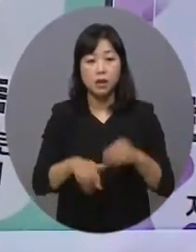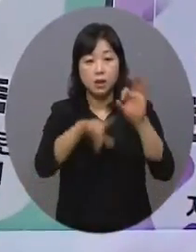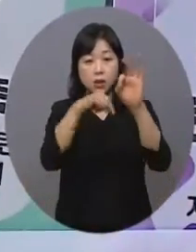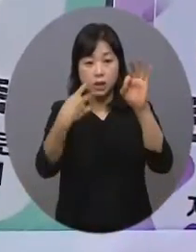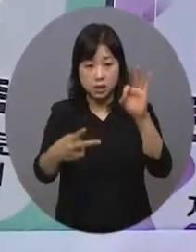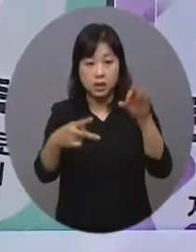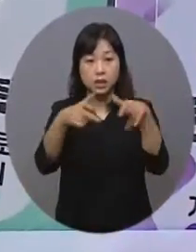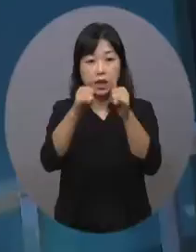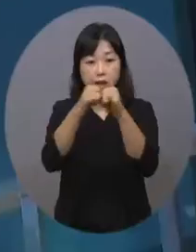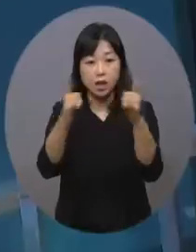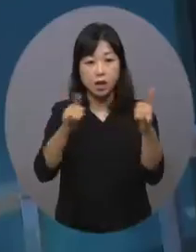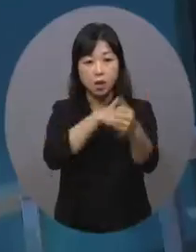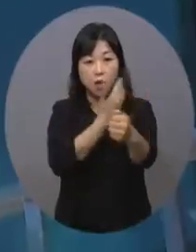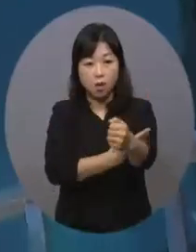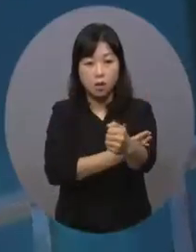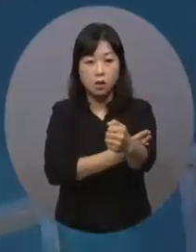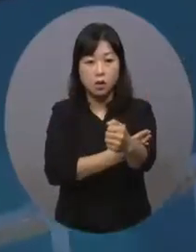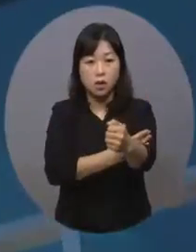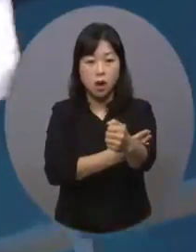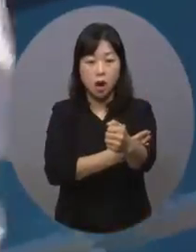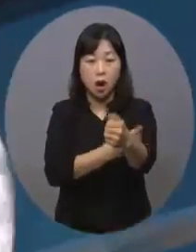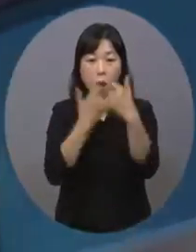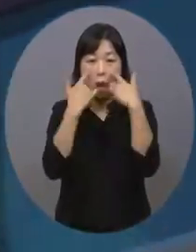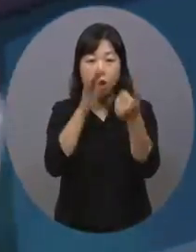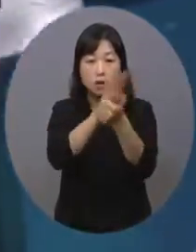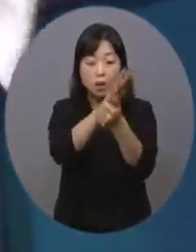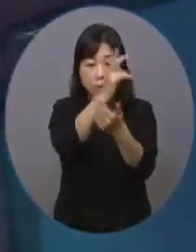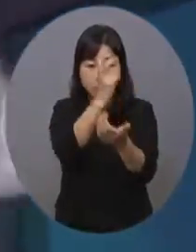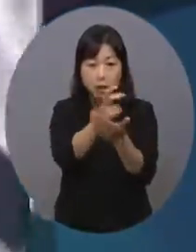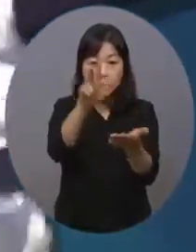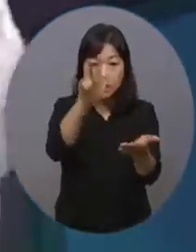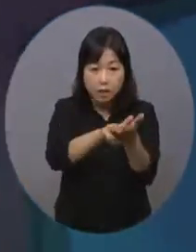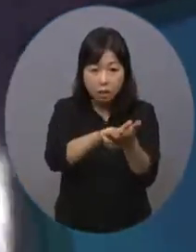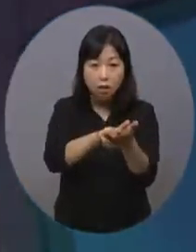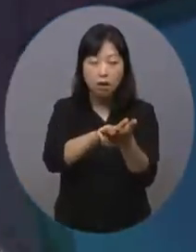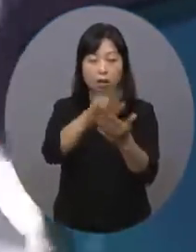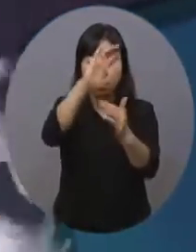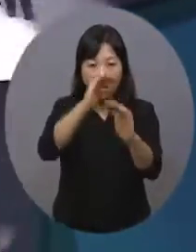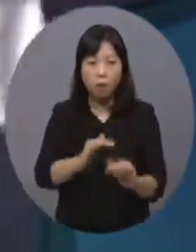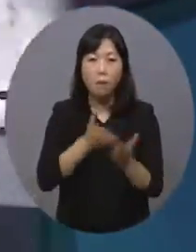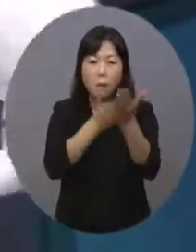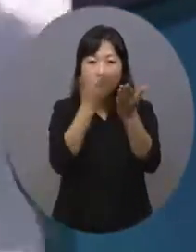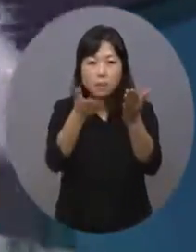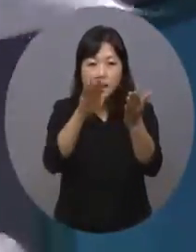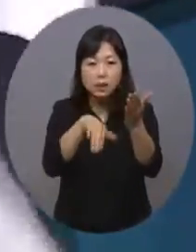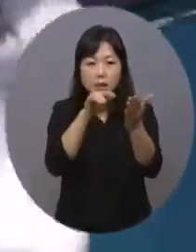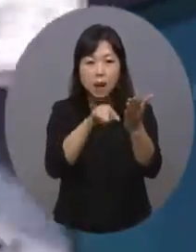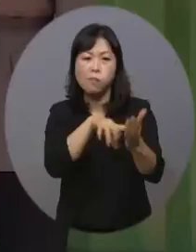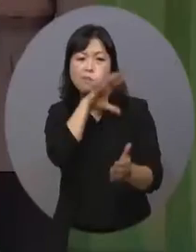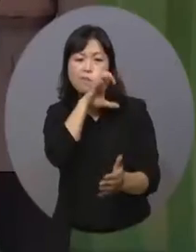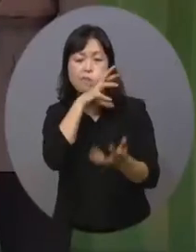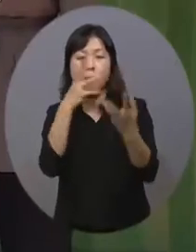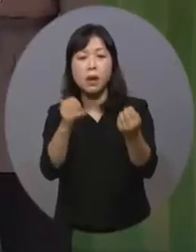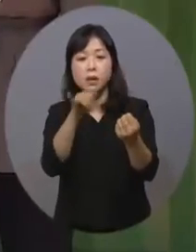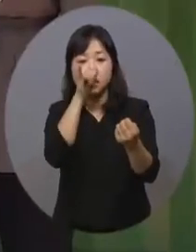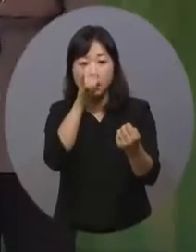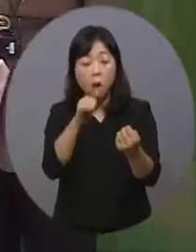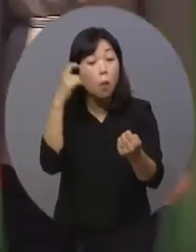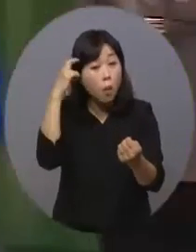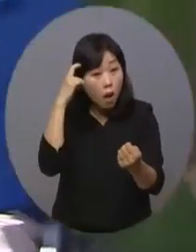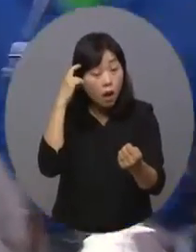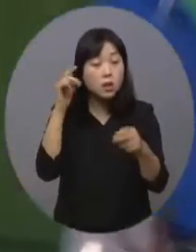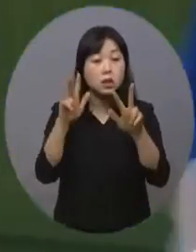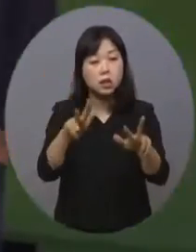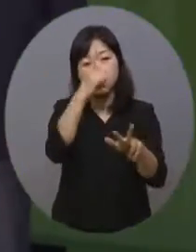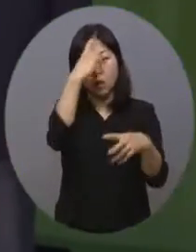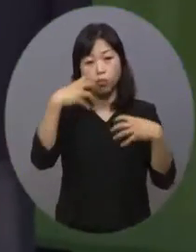정부는 장애인 권리보장법 제정안 추진을 확정했으나 여전히 장애계의 눈길은 따갑기만 합니다. 현 정부가 추진한